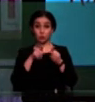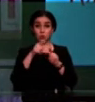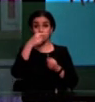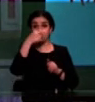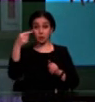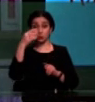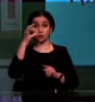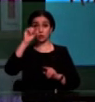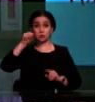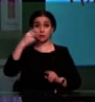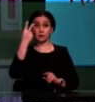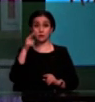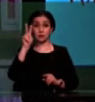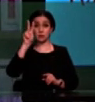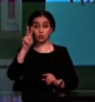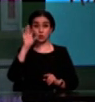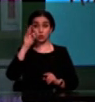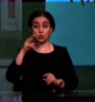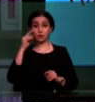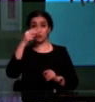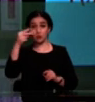минус 0,22 и равно